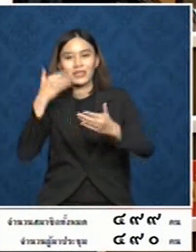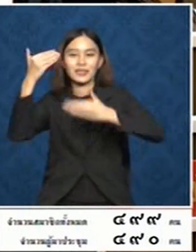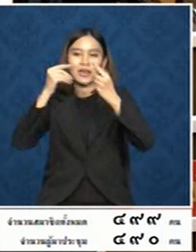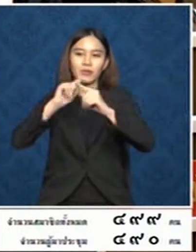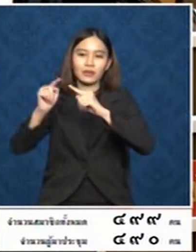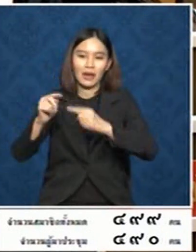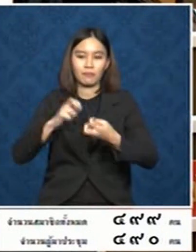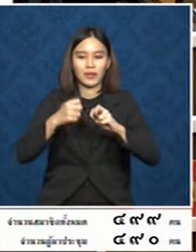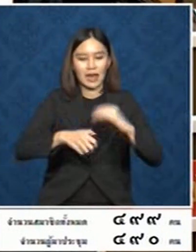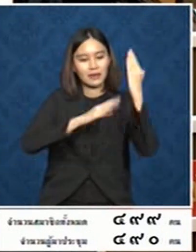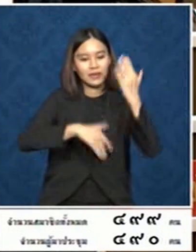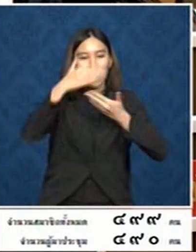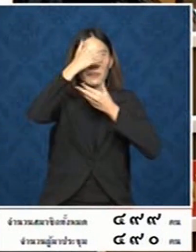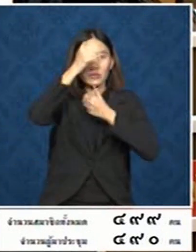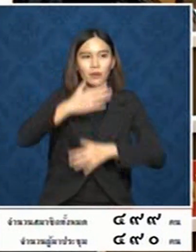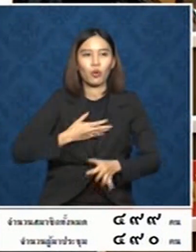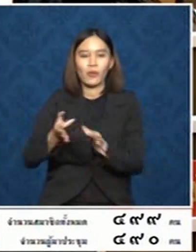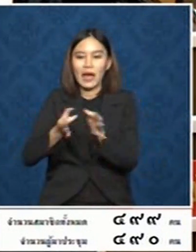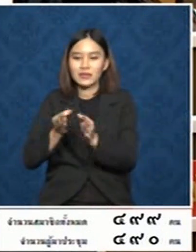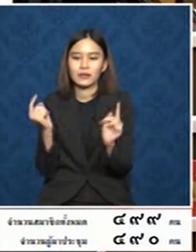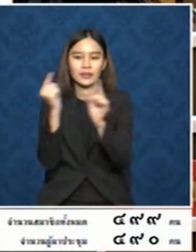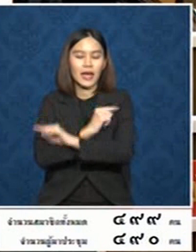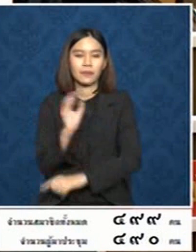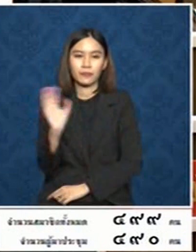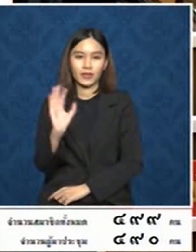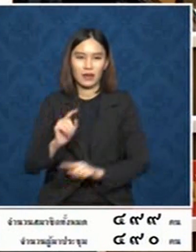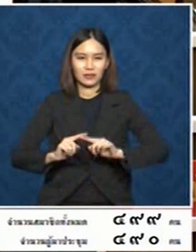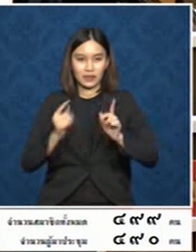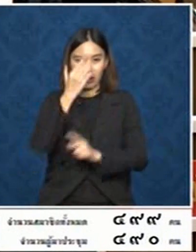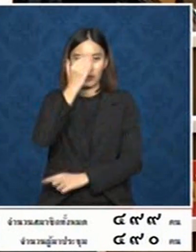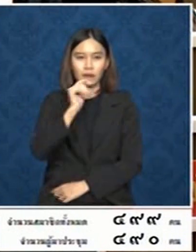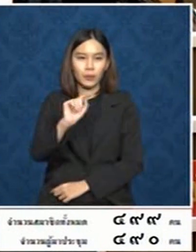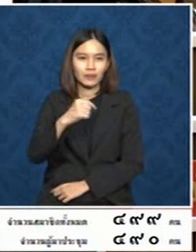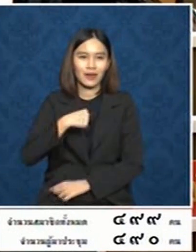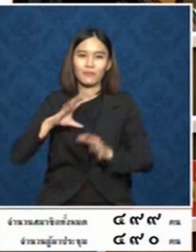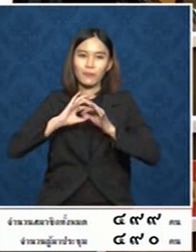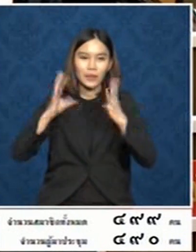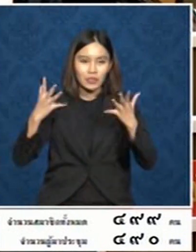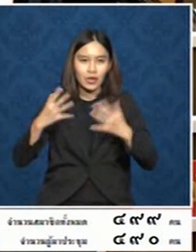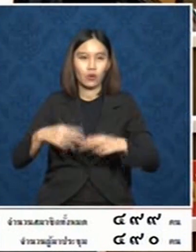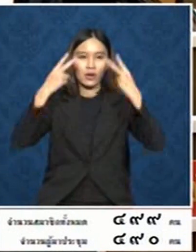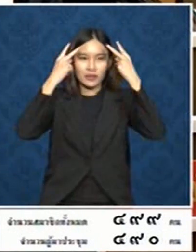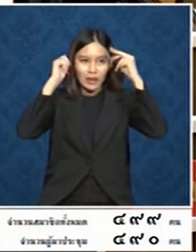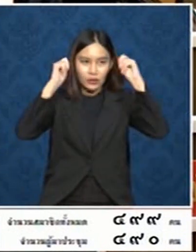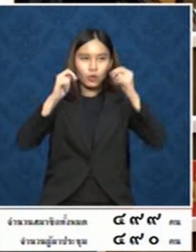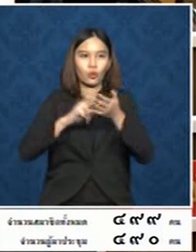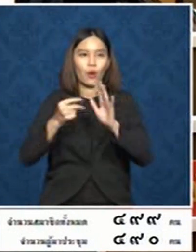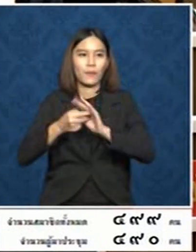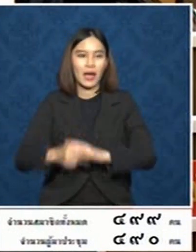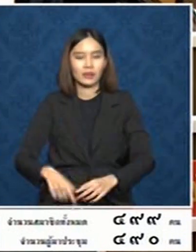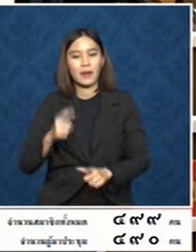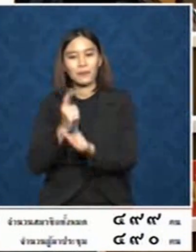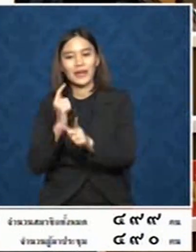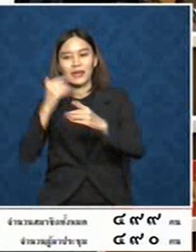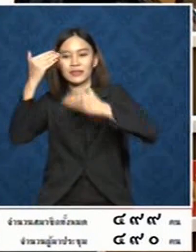ใต้ผมไม่อยากจะชี้แจงแทนท่านนายกแต่ว่ามันเป็นเหตุการณ์ที่ไม่ได้เกี่ยวกันไม่ใช่ว่าท่านนายกเลือกที่จะไปงานแทน